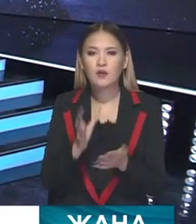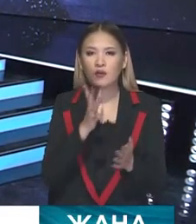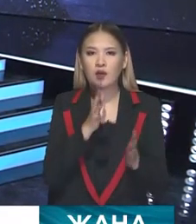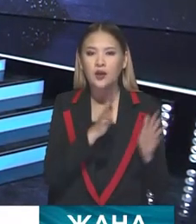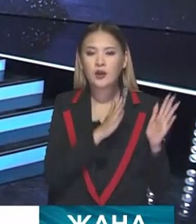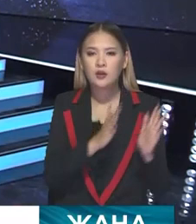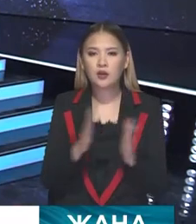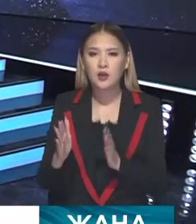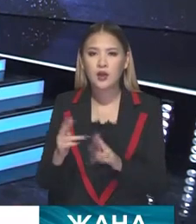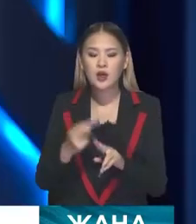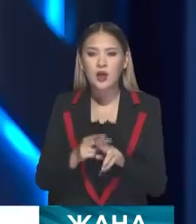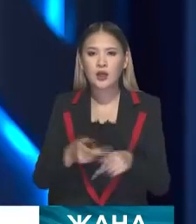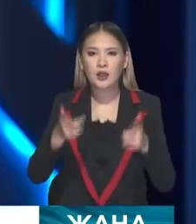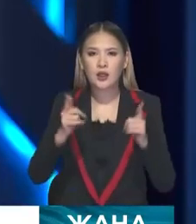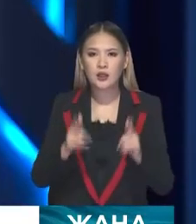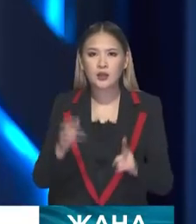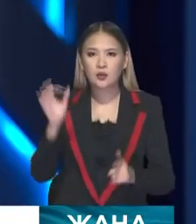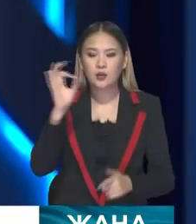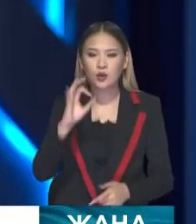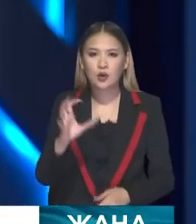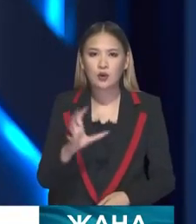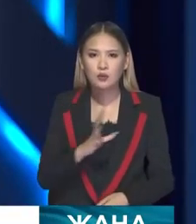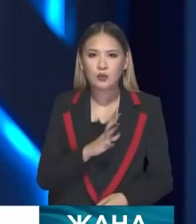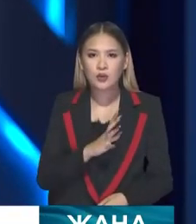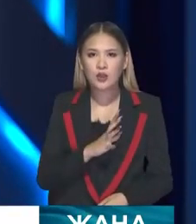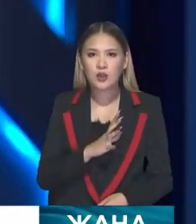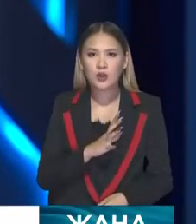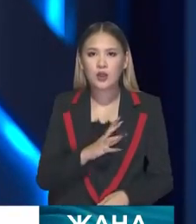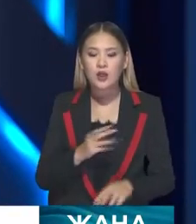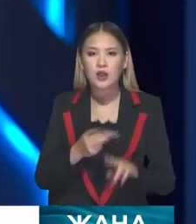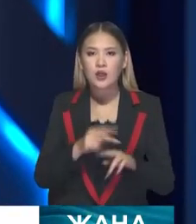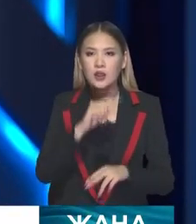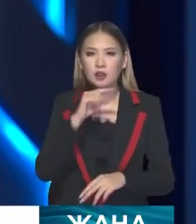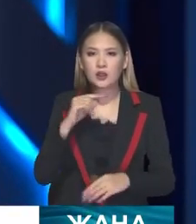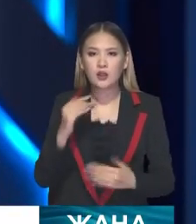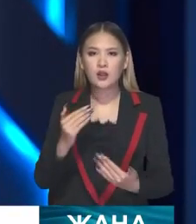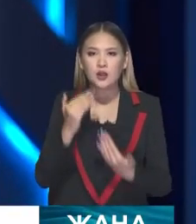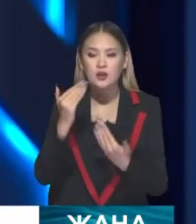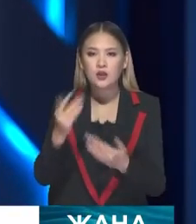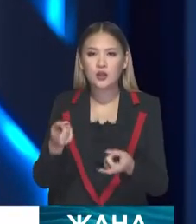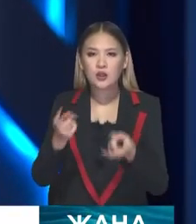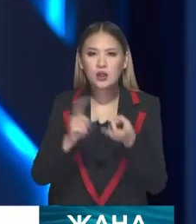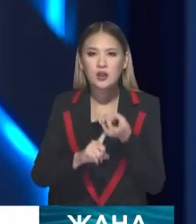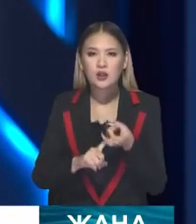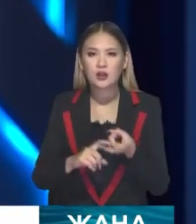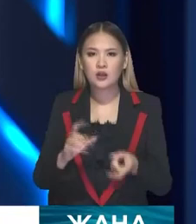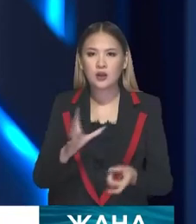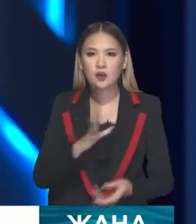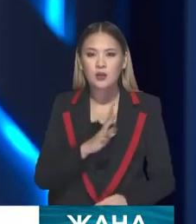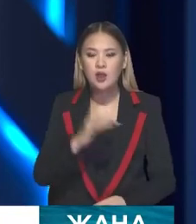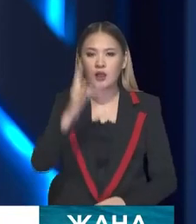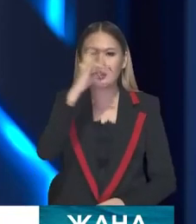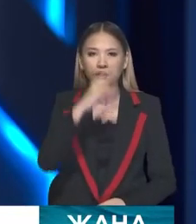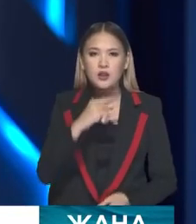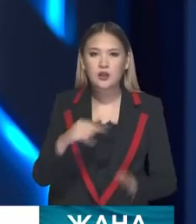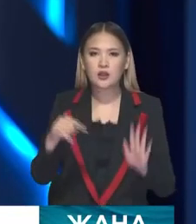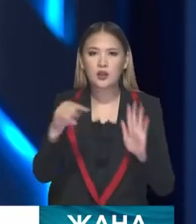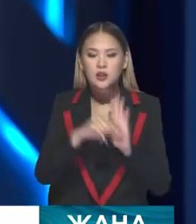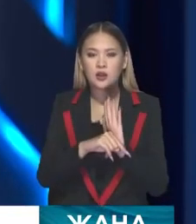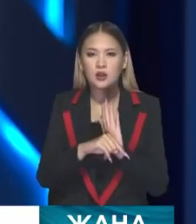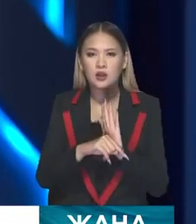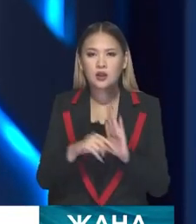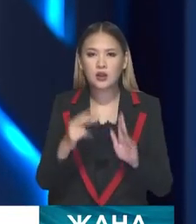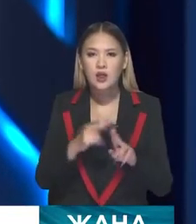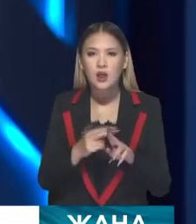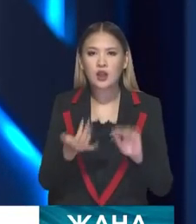2015 жылы келісім болған Министерство энергетика мен орыс Ресей Федерациясымен. Оған сәйкес Ресей битум Қазақстанға кірмейді деген запрет болған. Соны